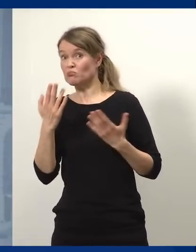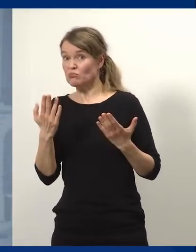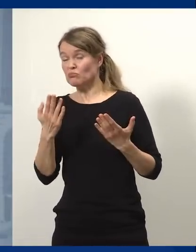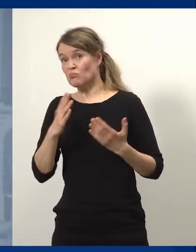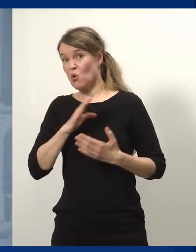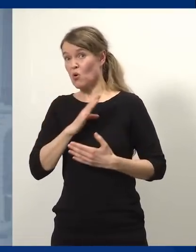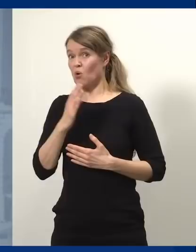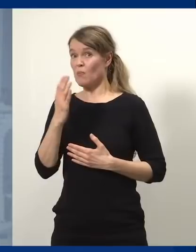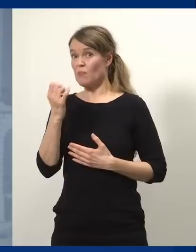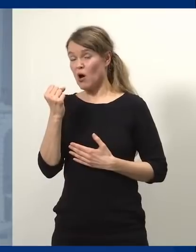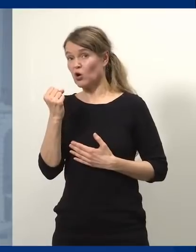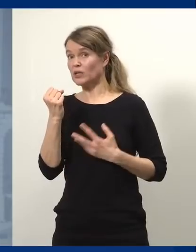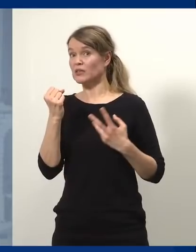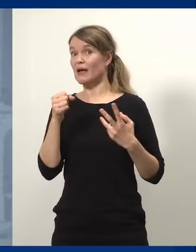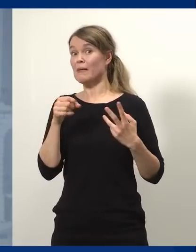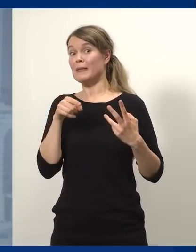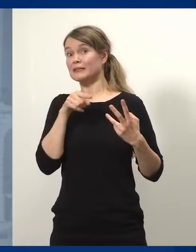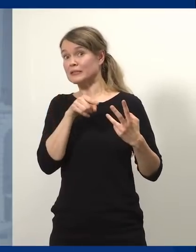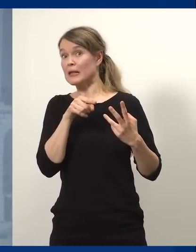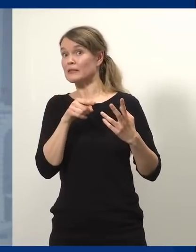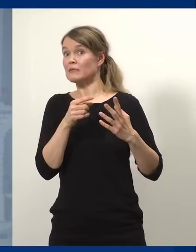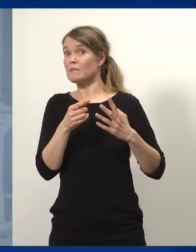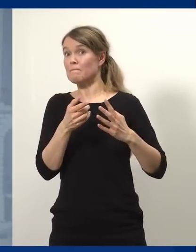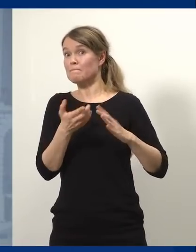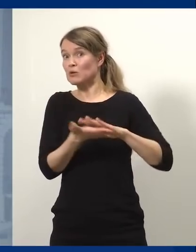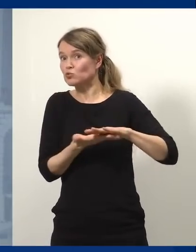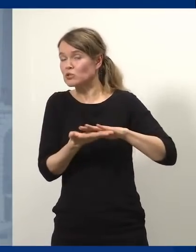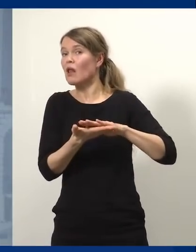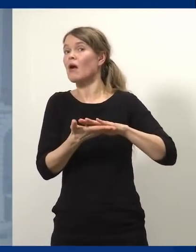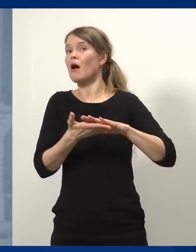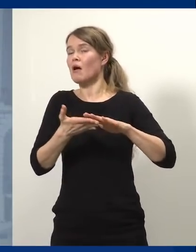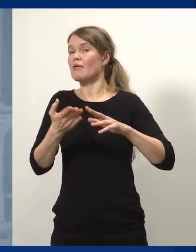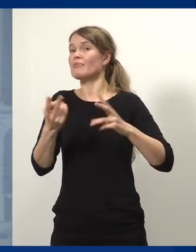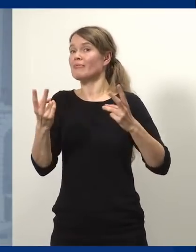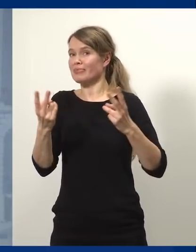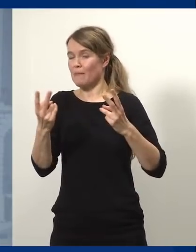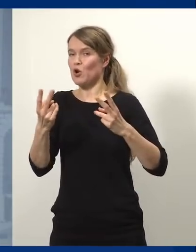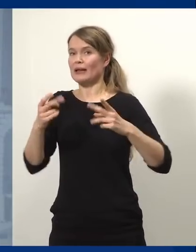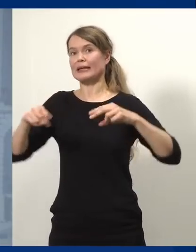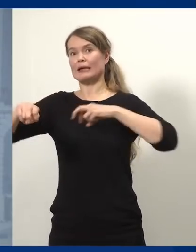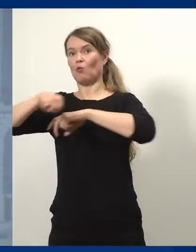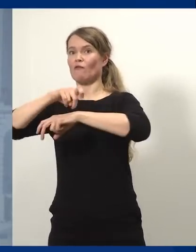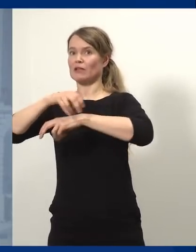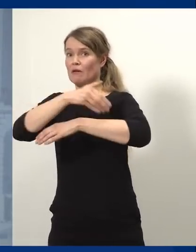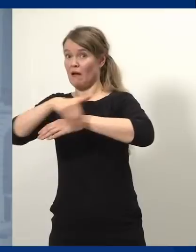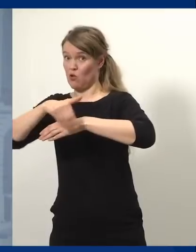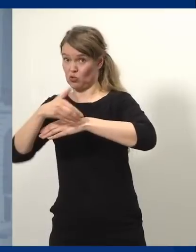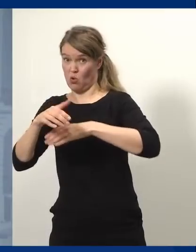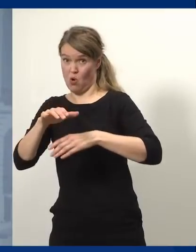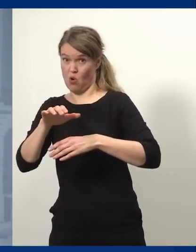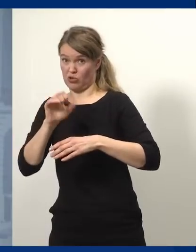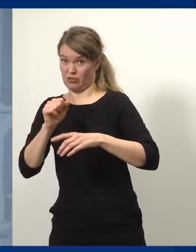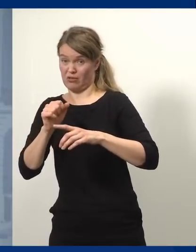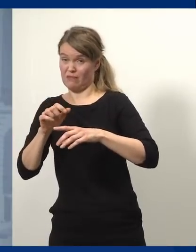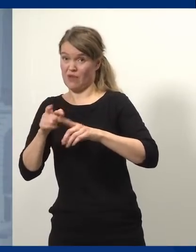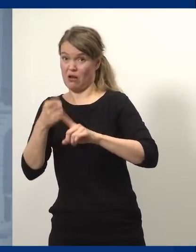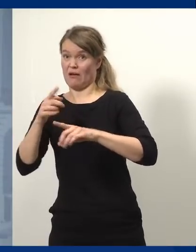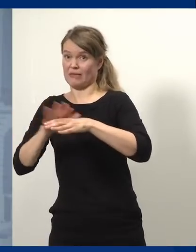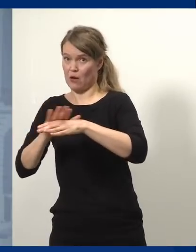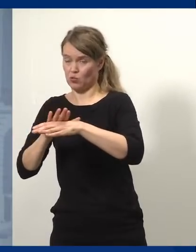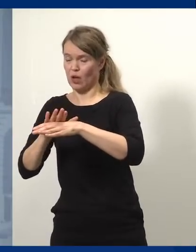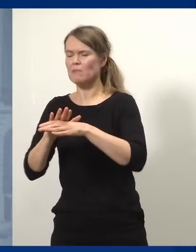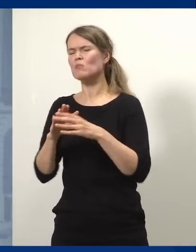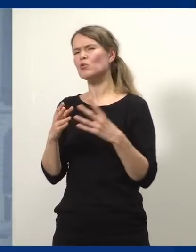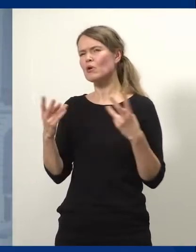kautta sitten tämänkaltaisia rajoituksia ottaa käyttöön. Me valmistelemme kaikkia mahdollisia välineitä jo ennalta ja varoiksi sen vuoksi, että me